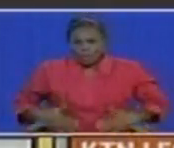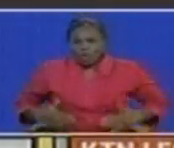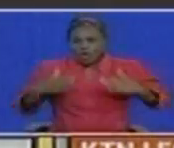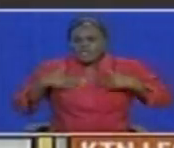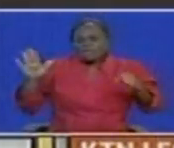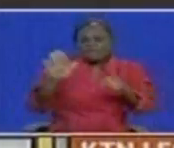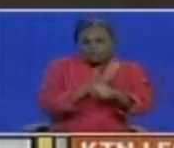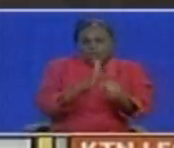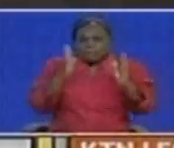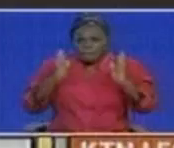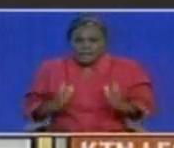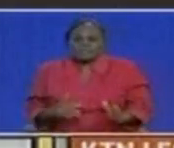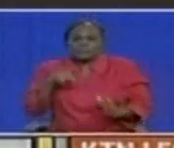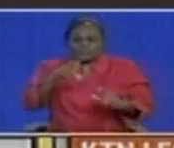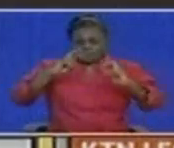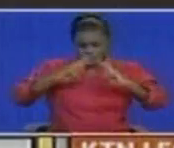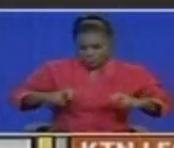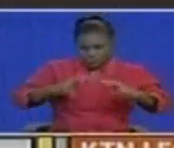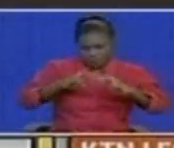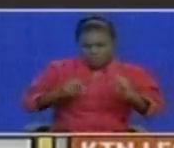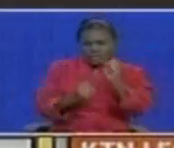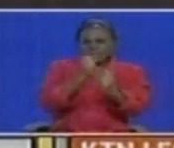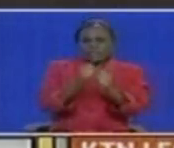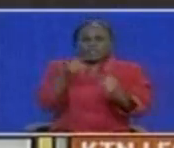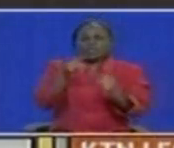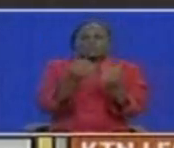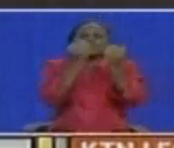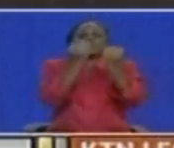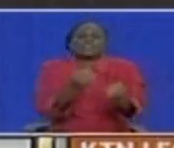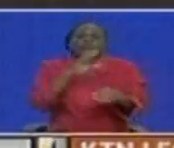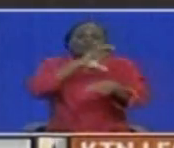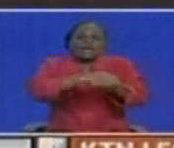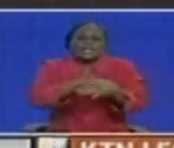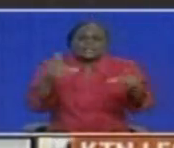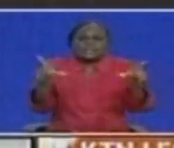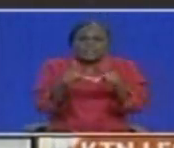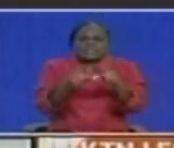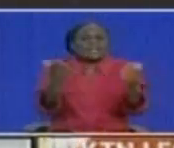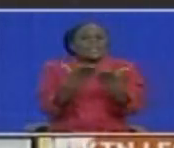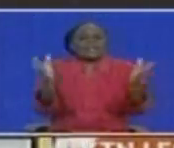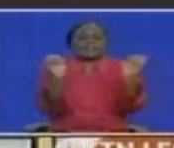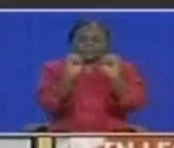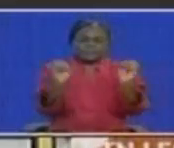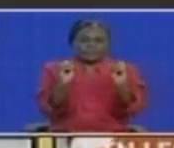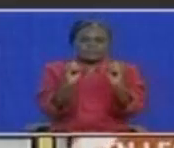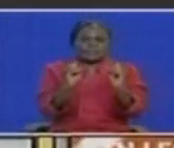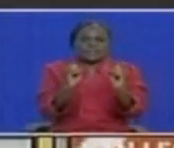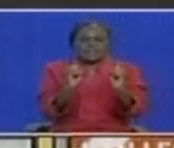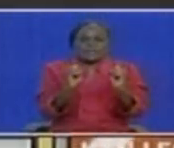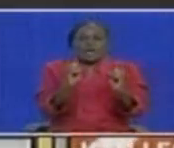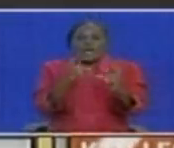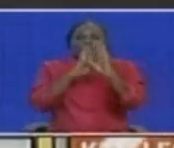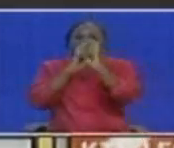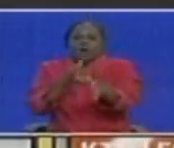jamaa wenu mfu kwa uchunguzi wa kisayansi bila kuhitajika kupeana stakabadhi zozote. Mwanahabari wetu Nicholas